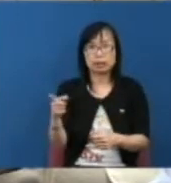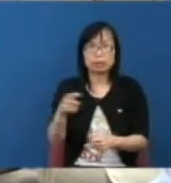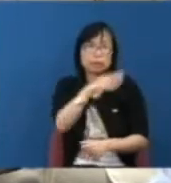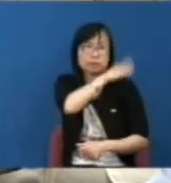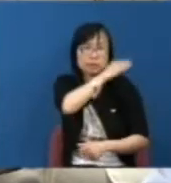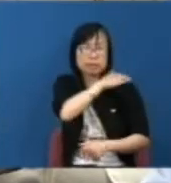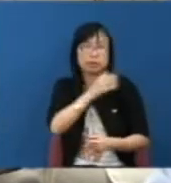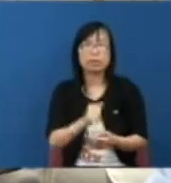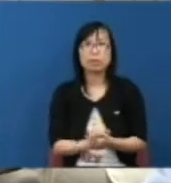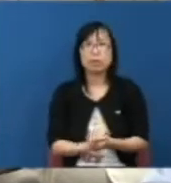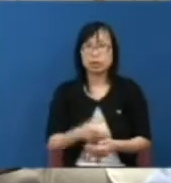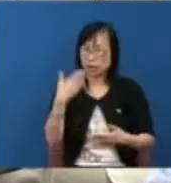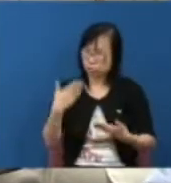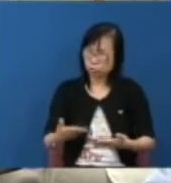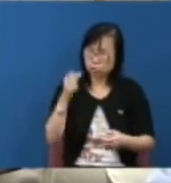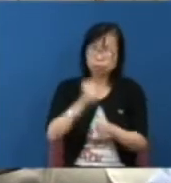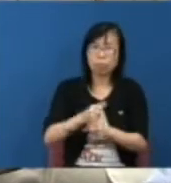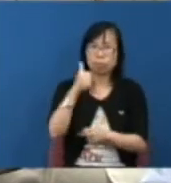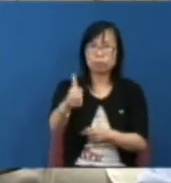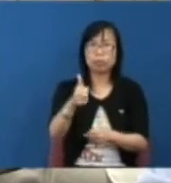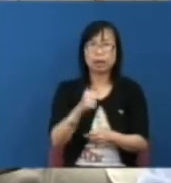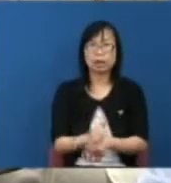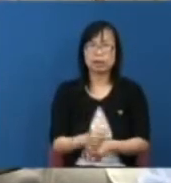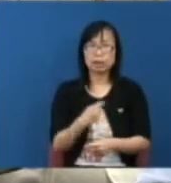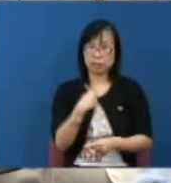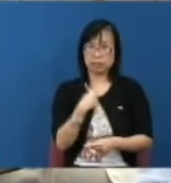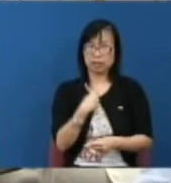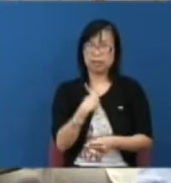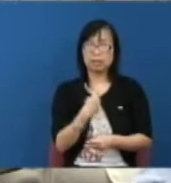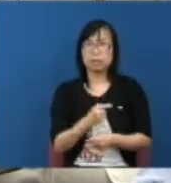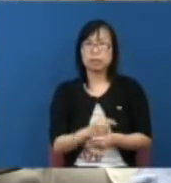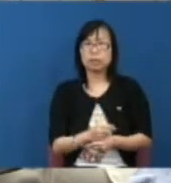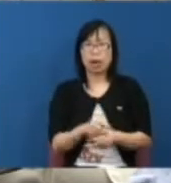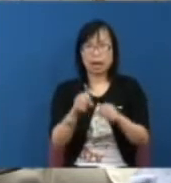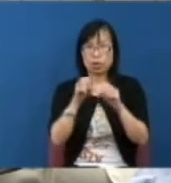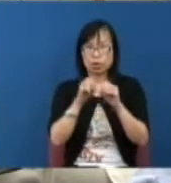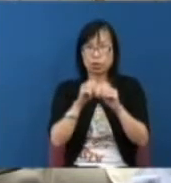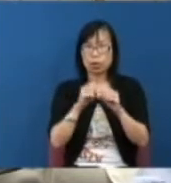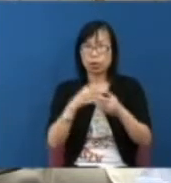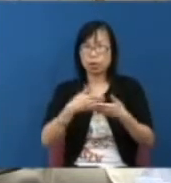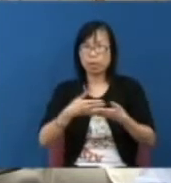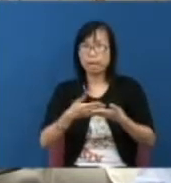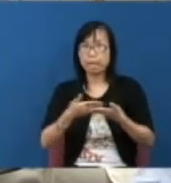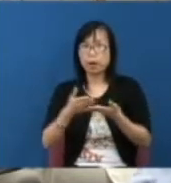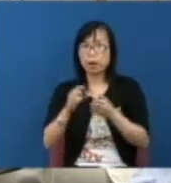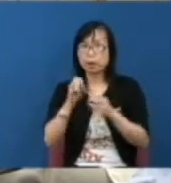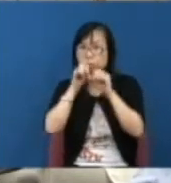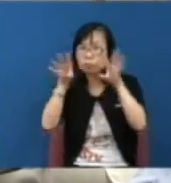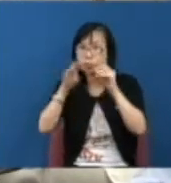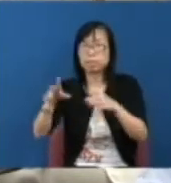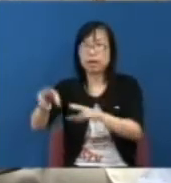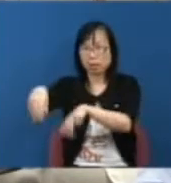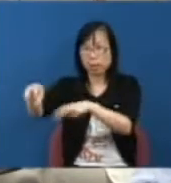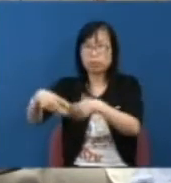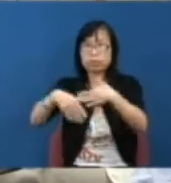㗎嘛。所以如果做得好嘅話咧，我覺得應該就推就係剪埋喺鄉村個屋頂上高咯。咁到時咧，可能咧